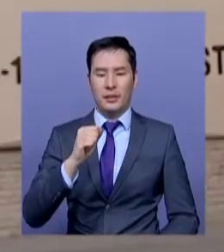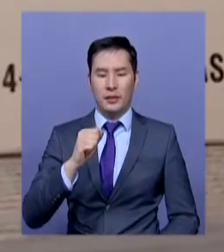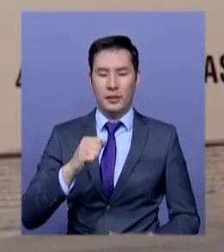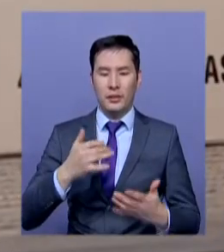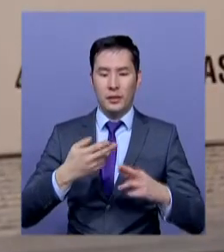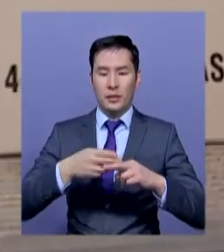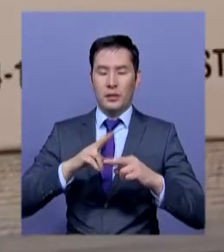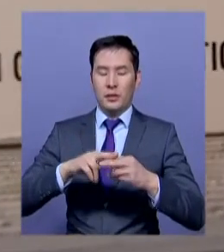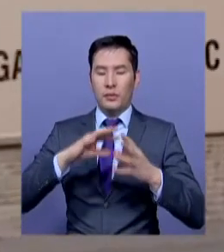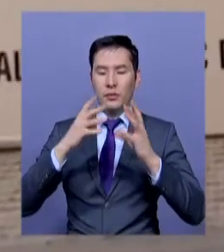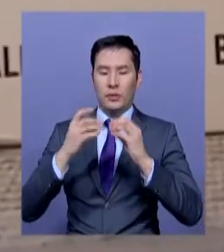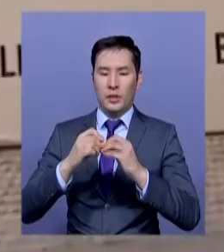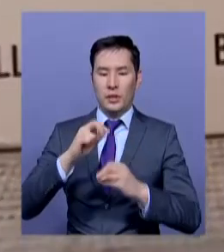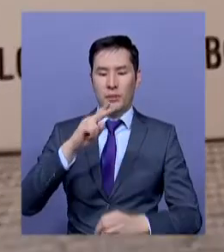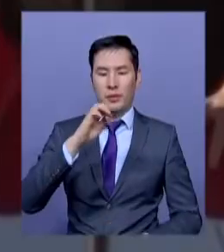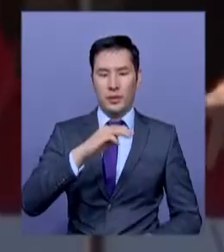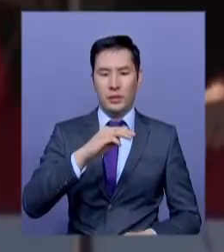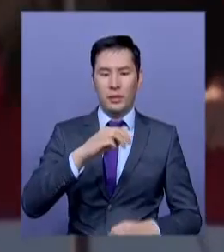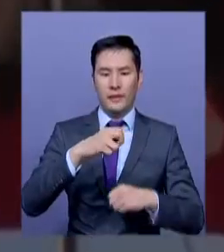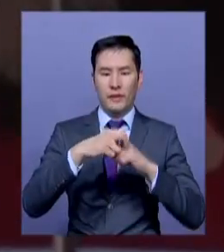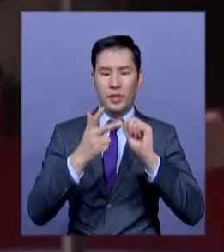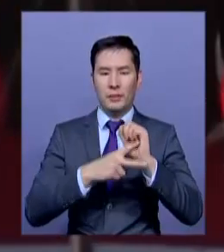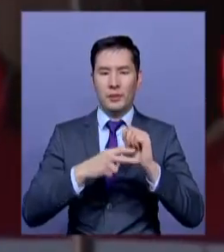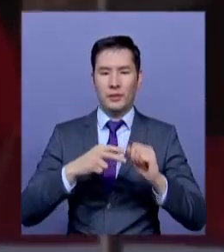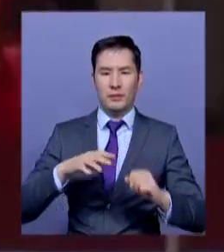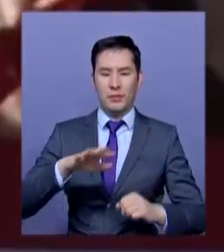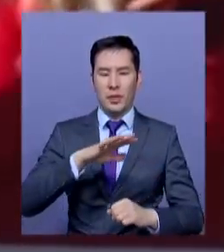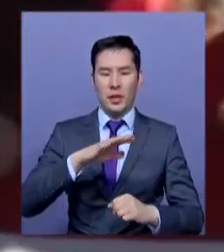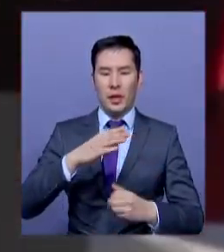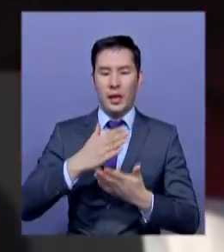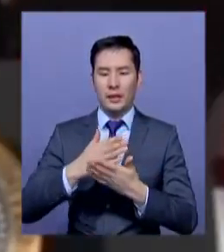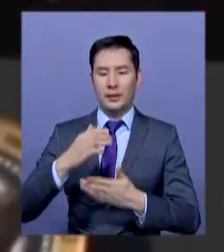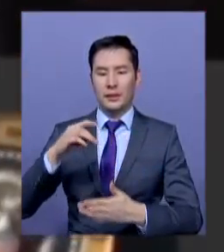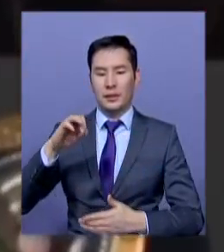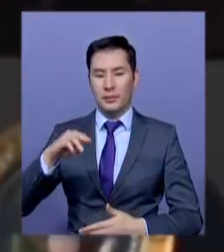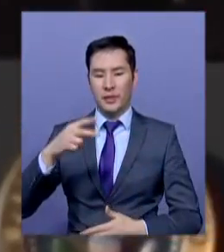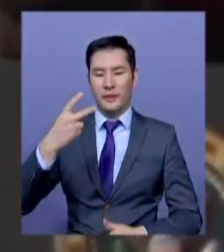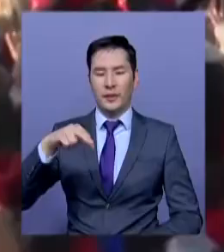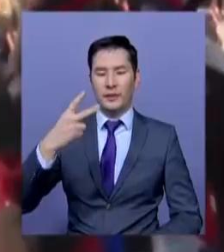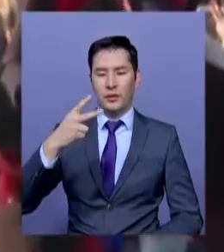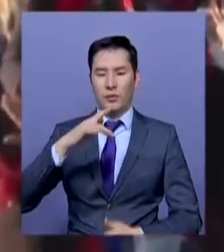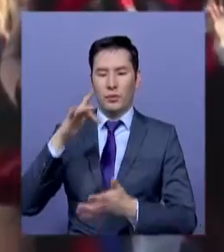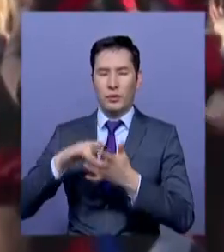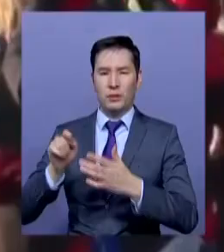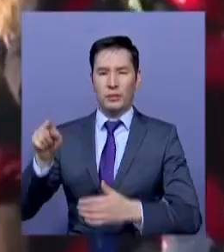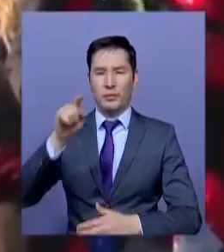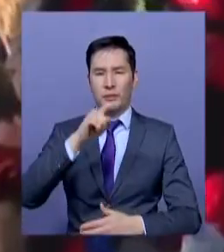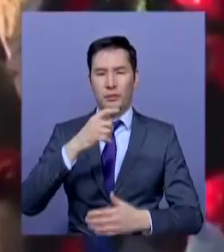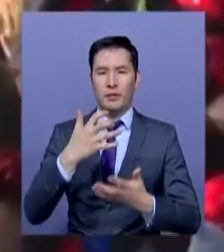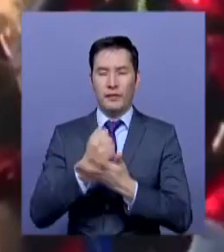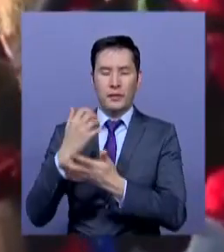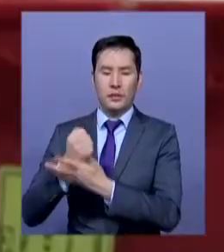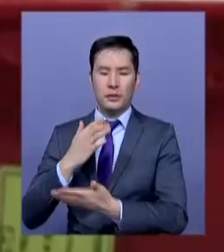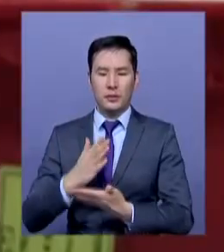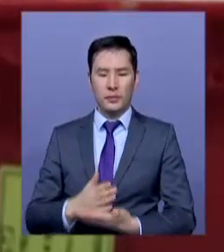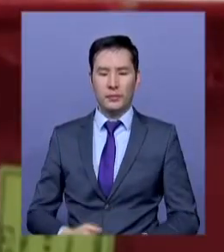агенттігінің болжамынша Байден 18 штатта, ал Трамп 22 штатта жеңіске жеткен. Трамп Джорджия, Мичиган,